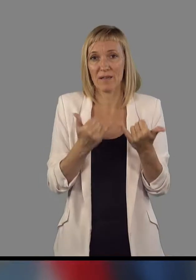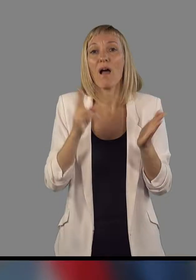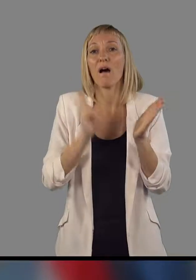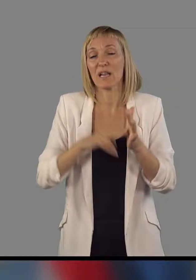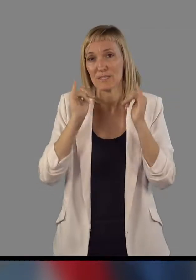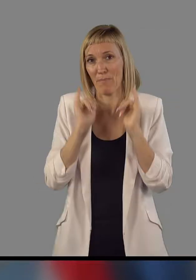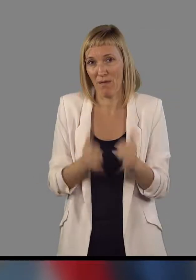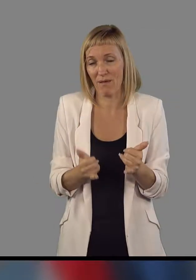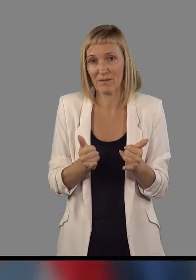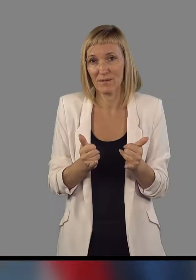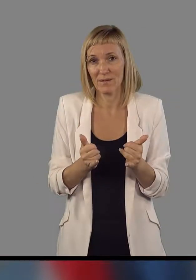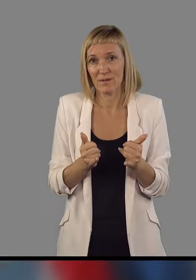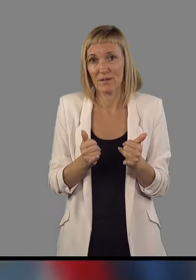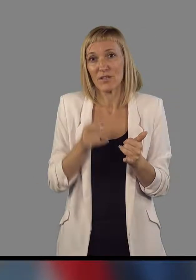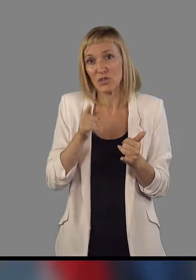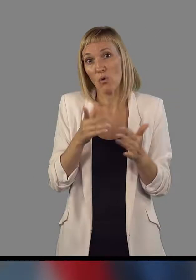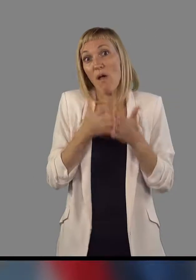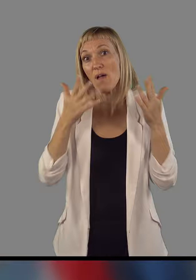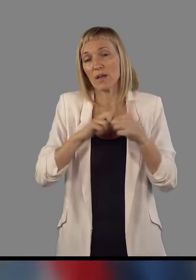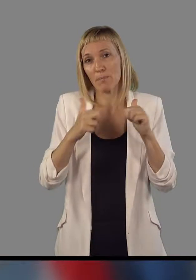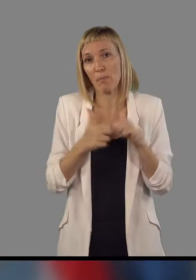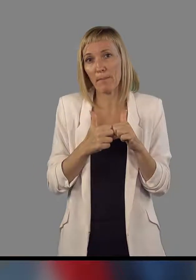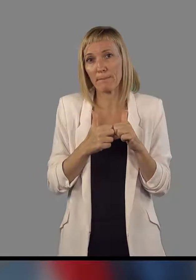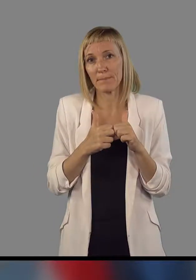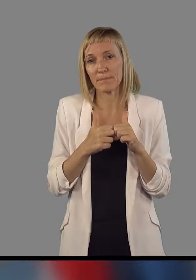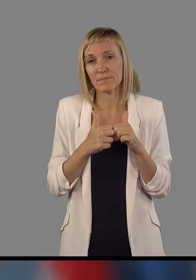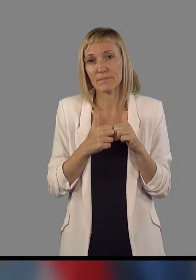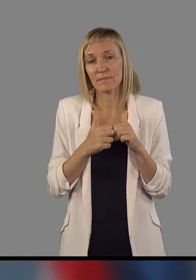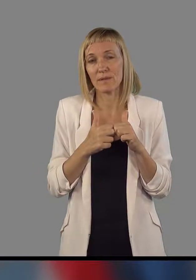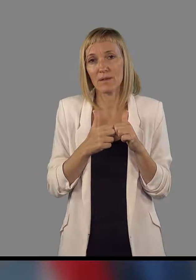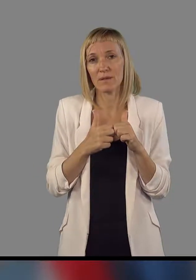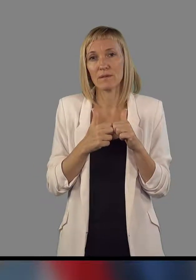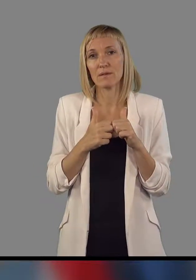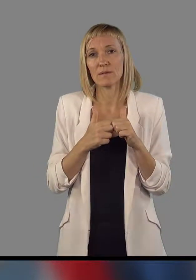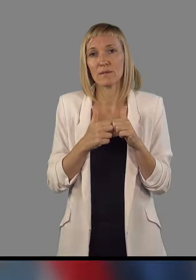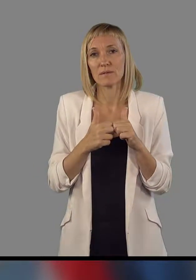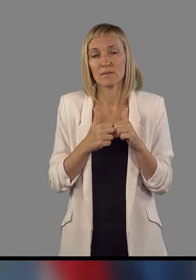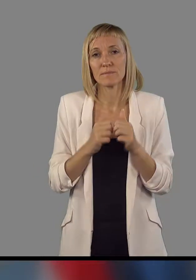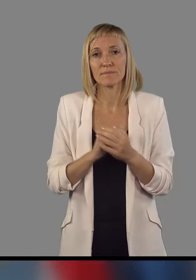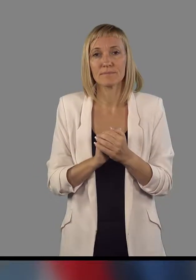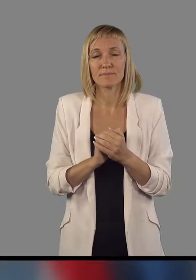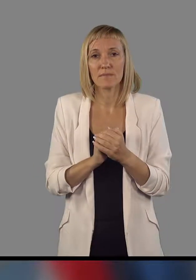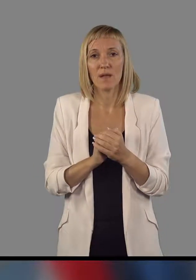tudi zdaj, je pa res, in v tem je pravzaprav ves problem, veste, da se